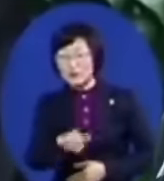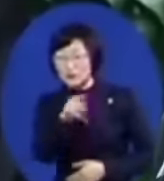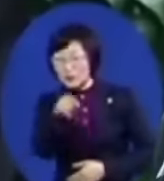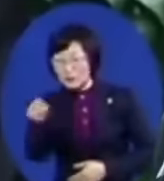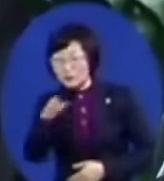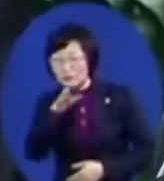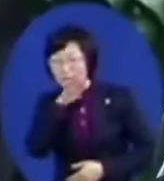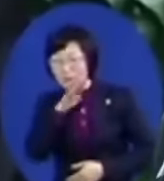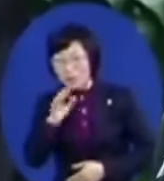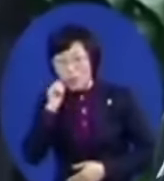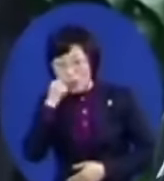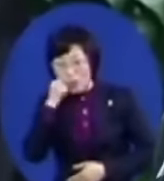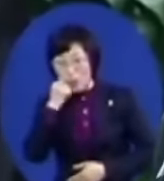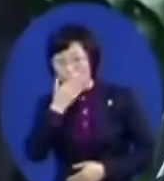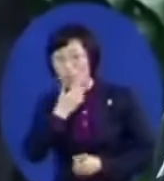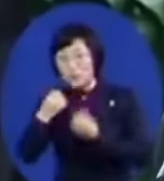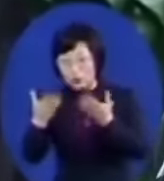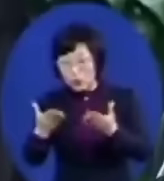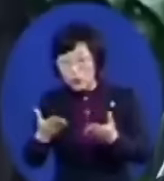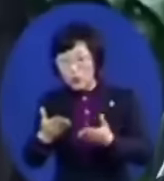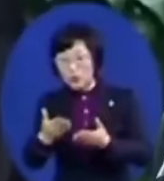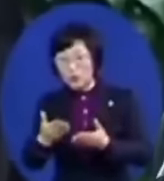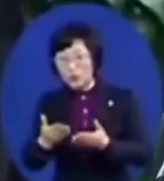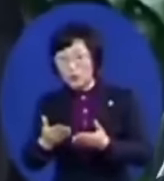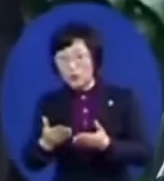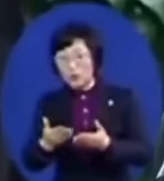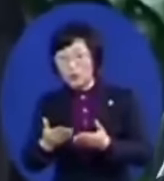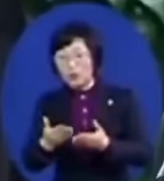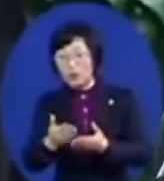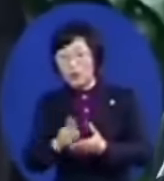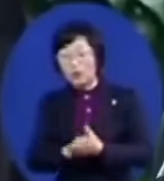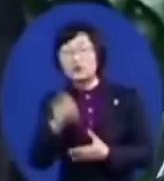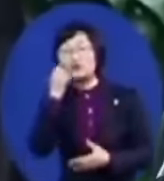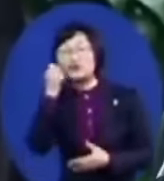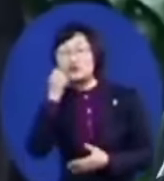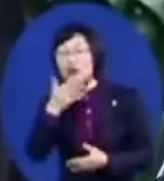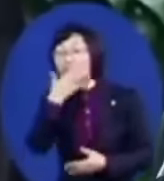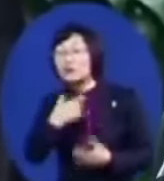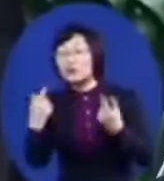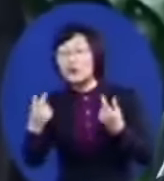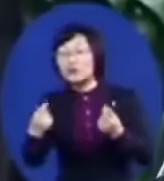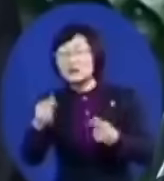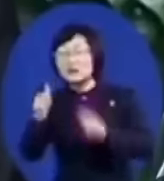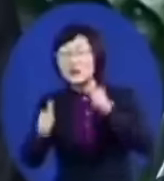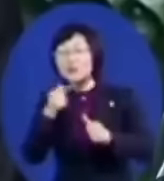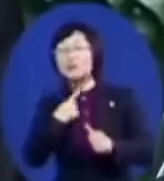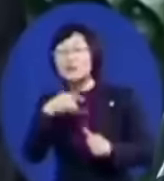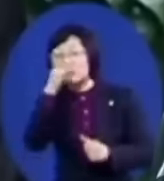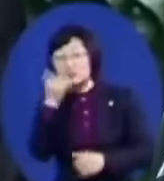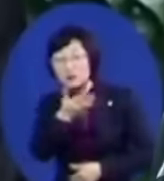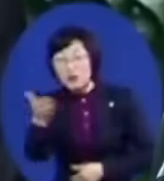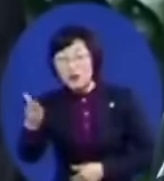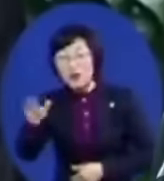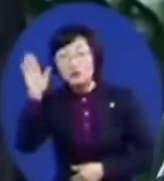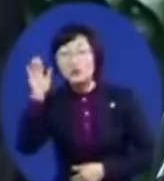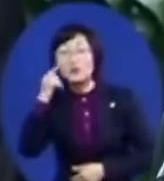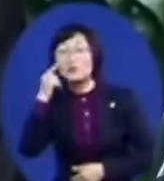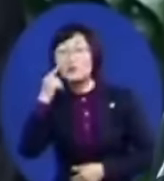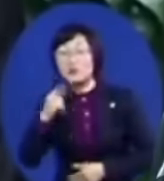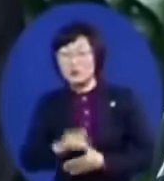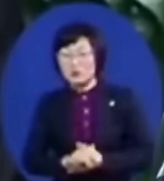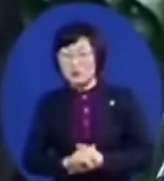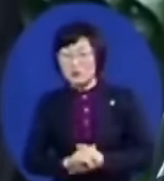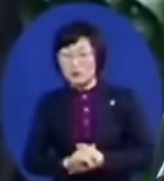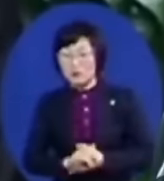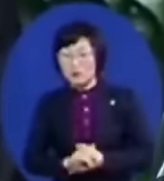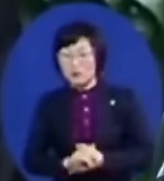내가 복주겠다 그렇게 칭함을 받을 만한 사람 있거든 한번 손들어 보십시오. 죄를 한 번도 안 지은 사람